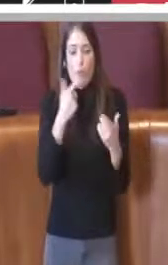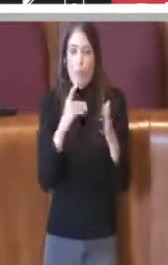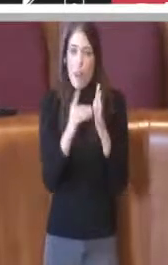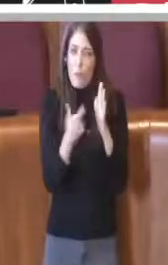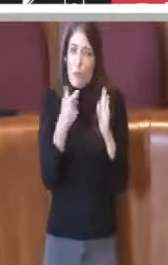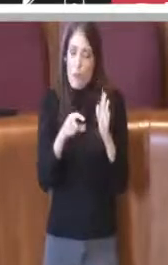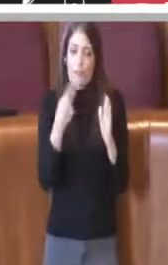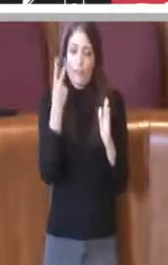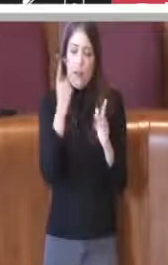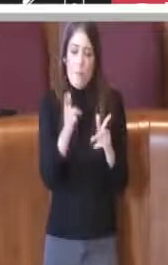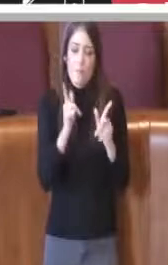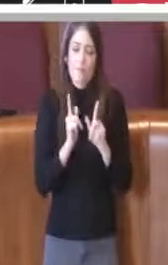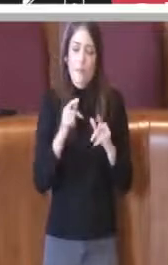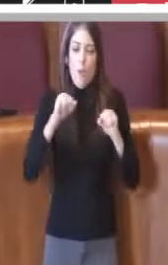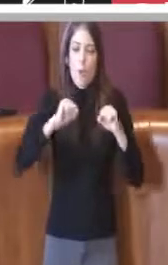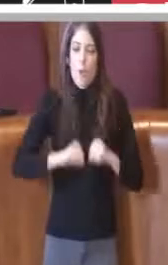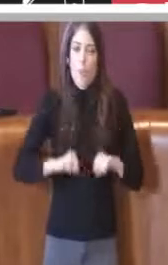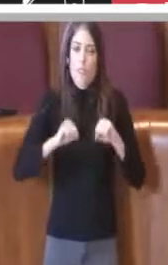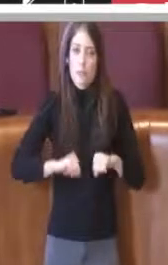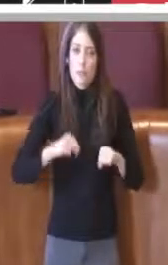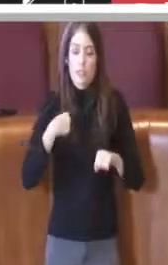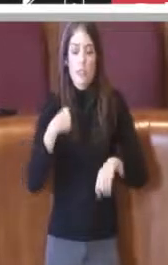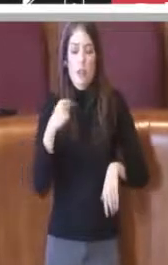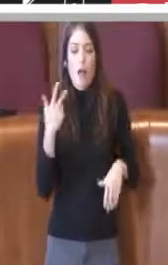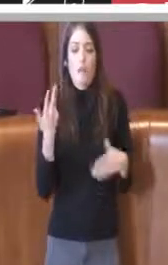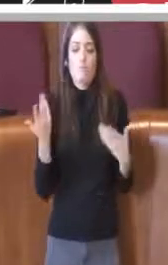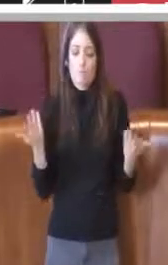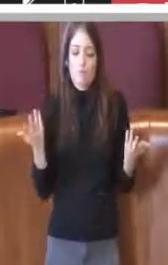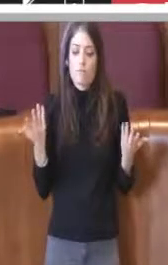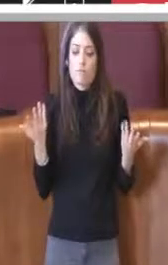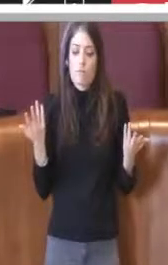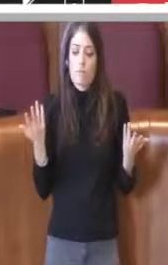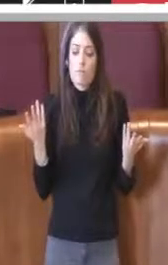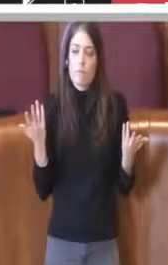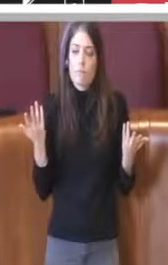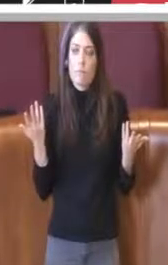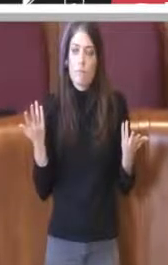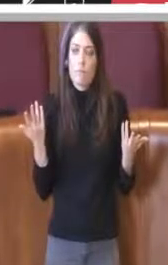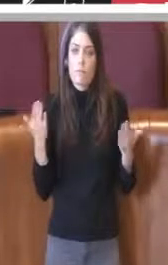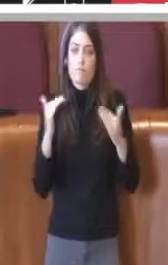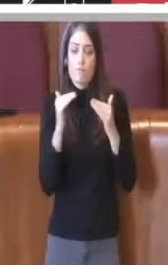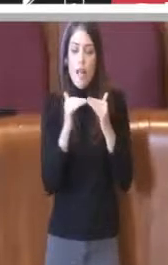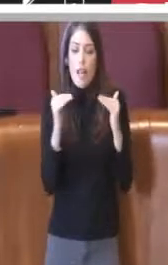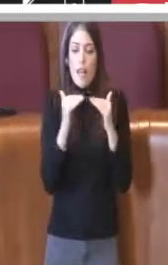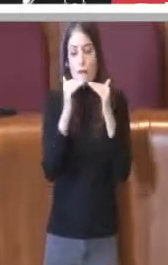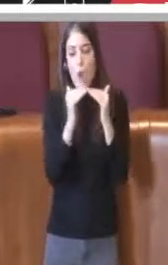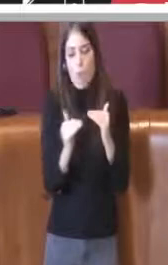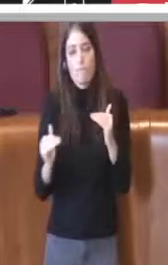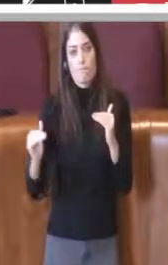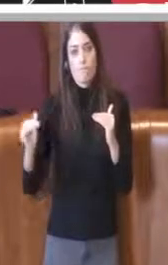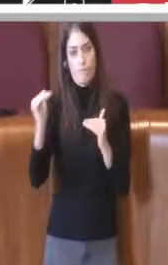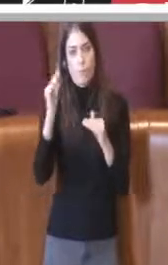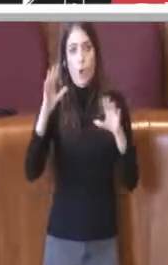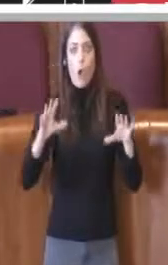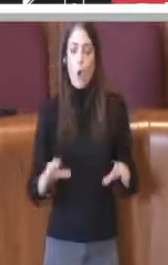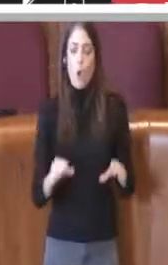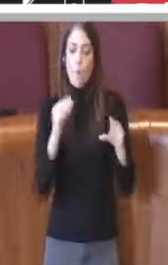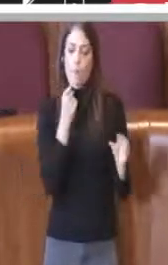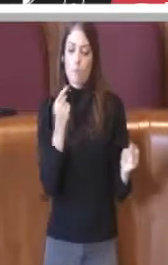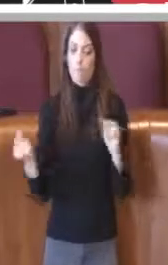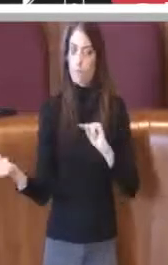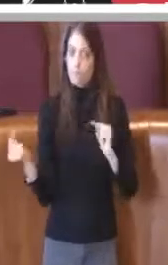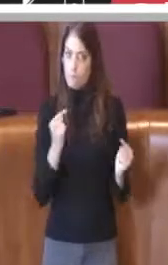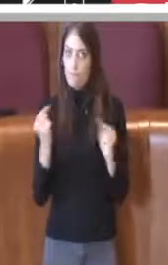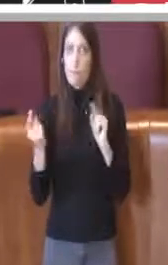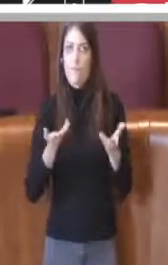la possibilità di alzare il livello della discussione di poter affrontare